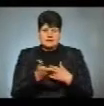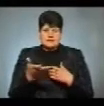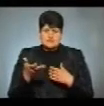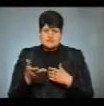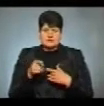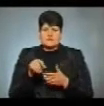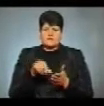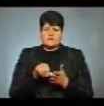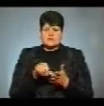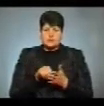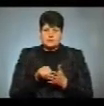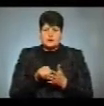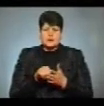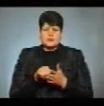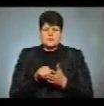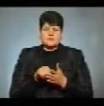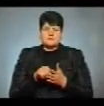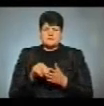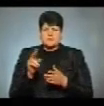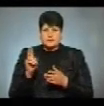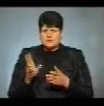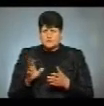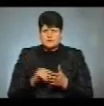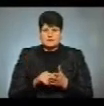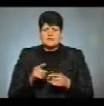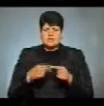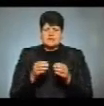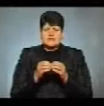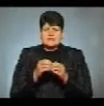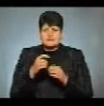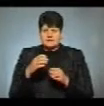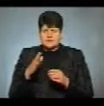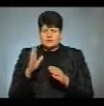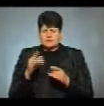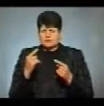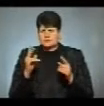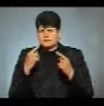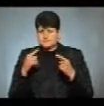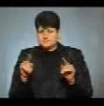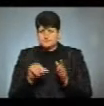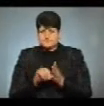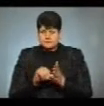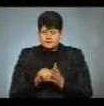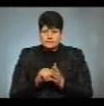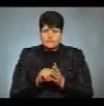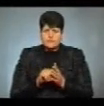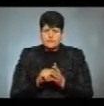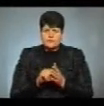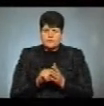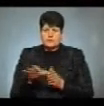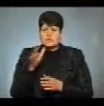Мені виступає бард Сергій Ласо. За 10 хвилин має розпочатись відкриття фестивалю. Під час